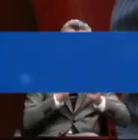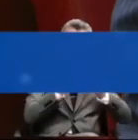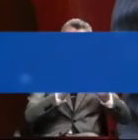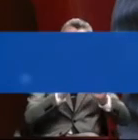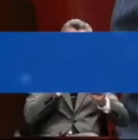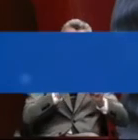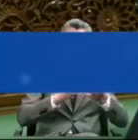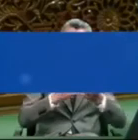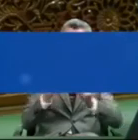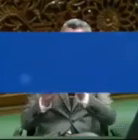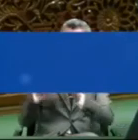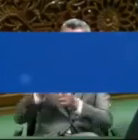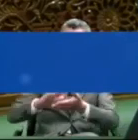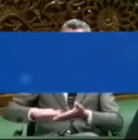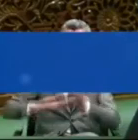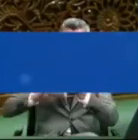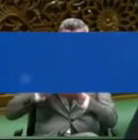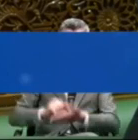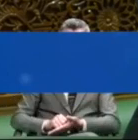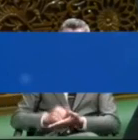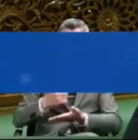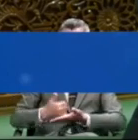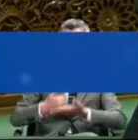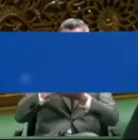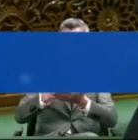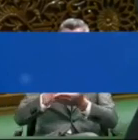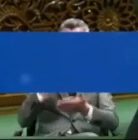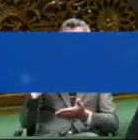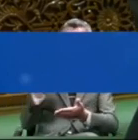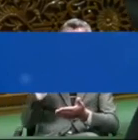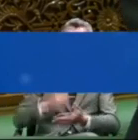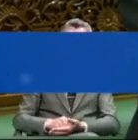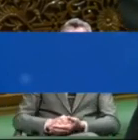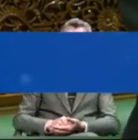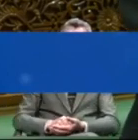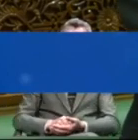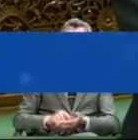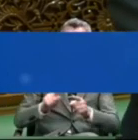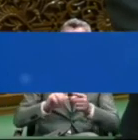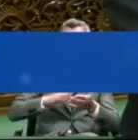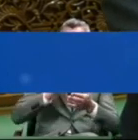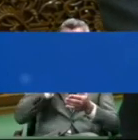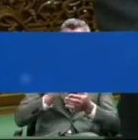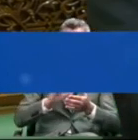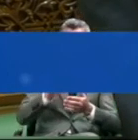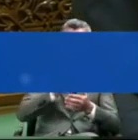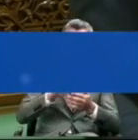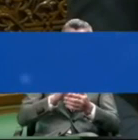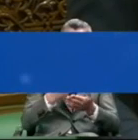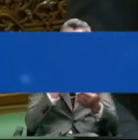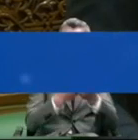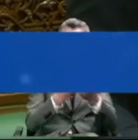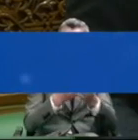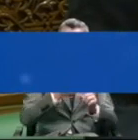التضخم على القدره للمواطن ودعم قياد قطاع السياحه معتبرين هذه الاختيارات صائبه وتجسد بالملموس